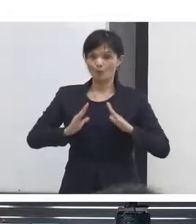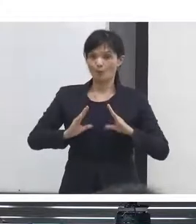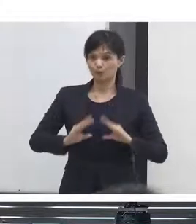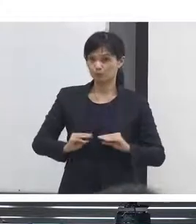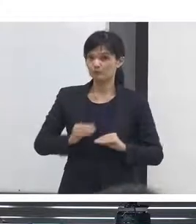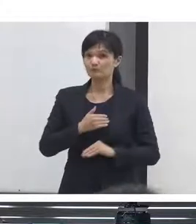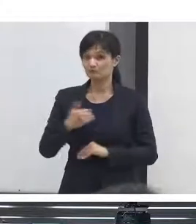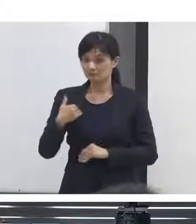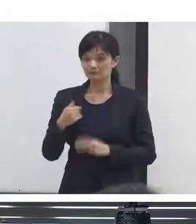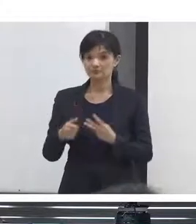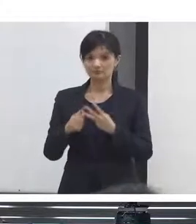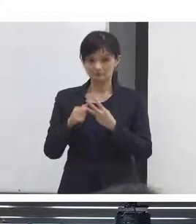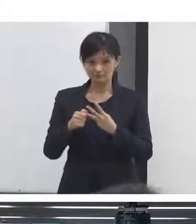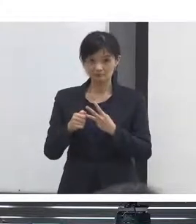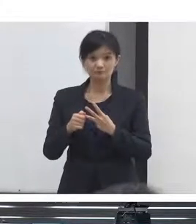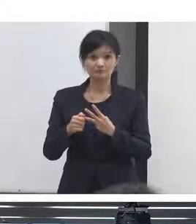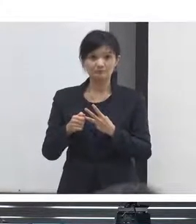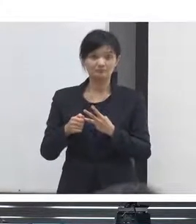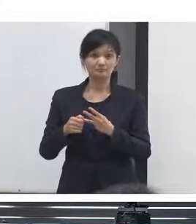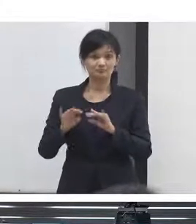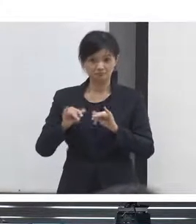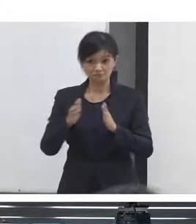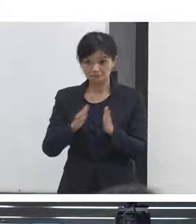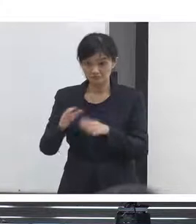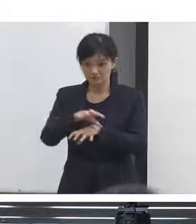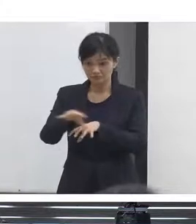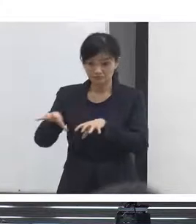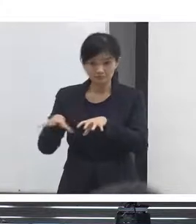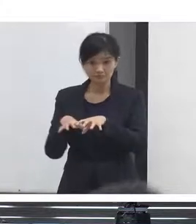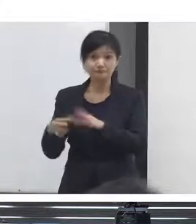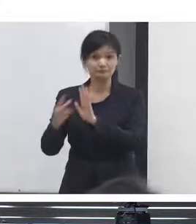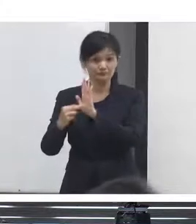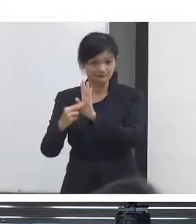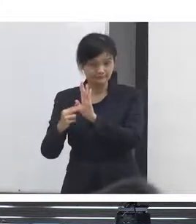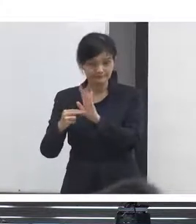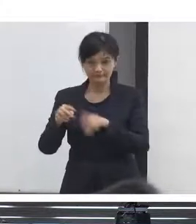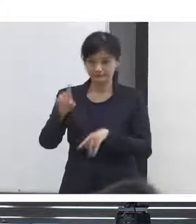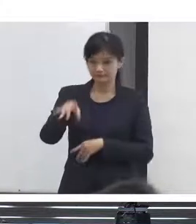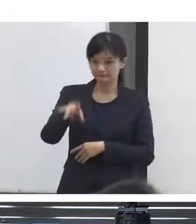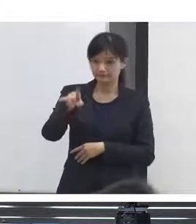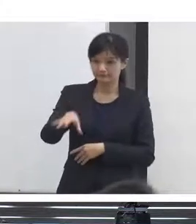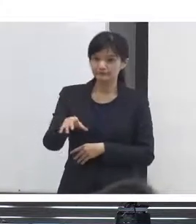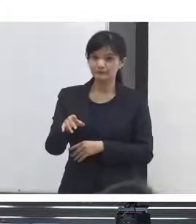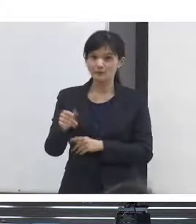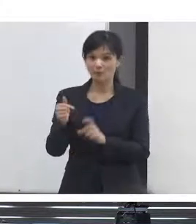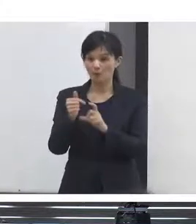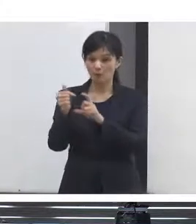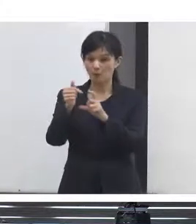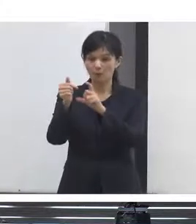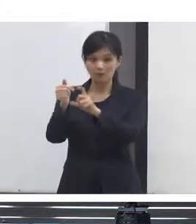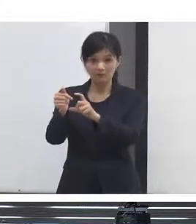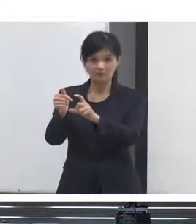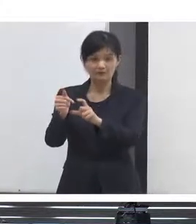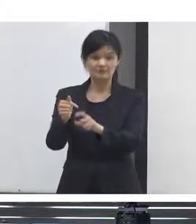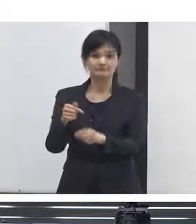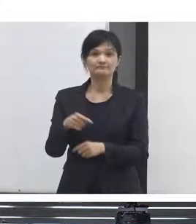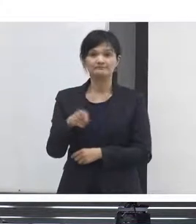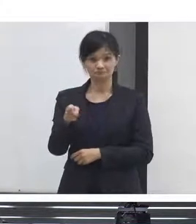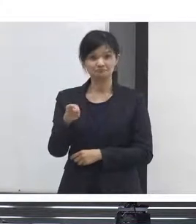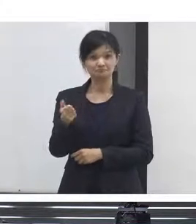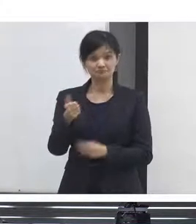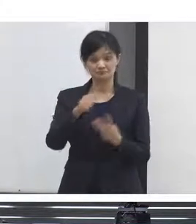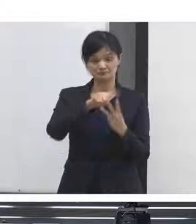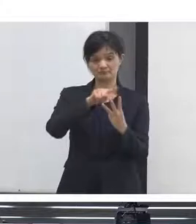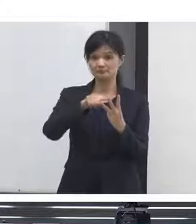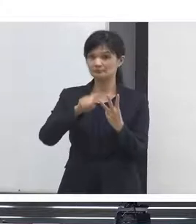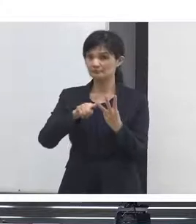是属于真实的地理位置，让使用者知道说啊，确切的这个地理位置是在哪里，就是比如说能够就是 GIS 资料，能够真的跟地